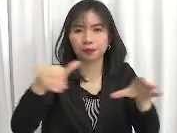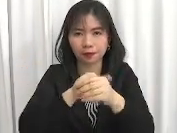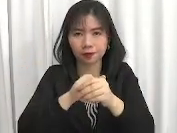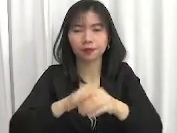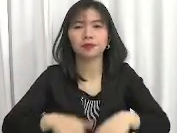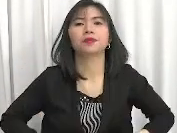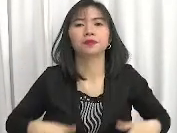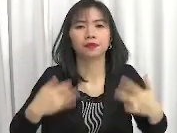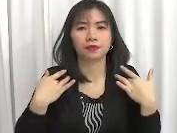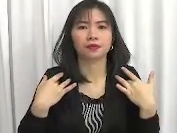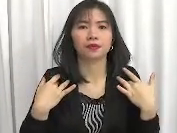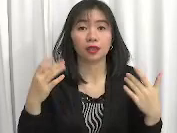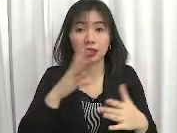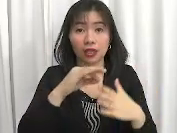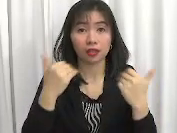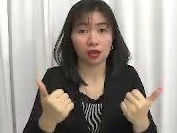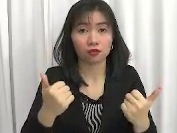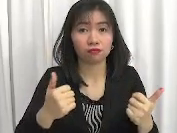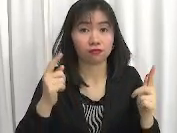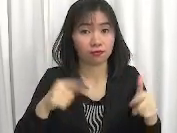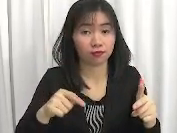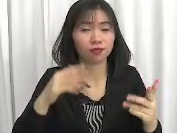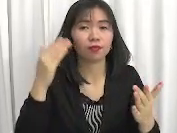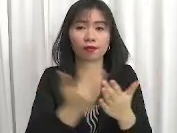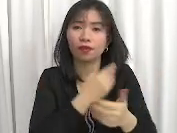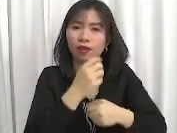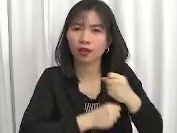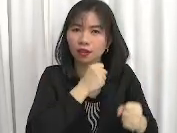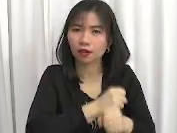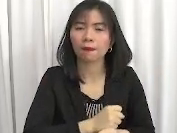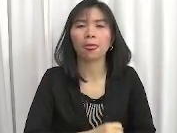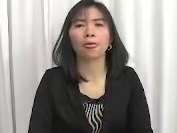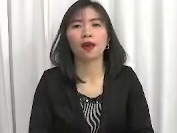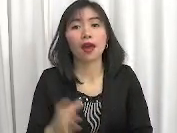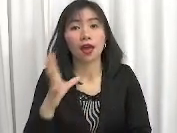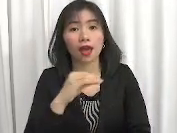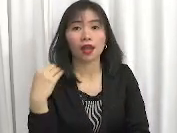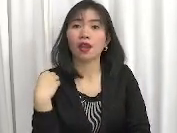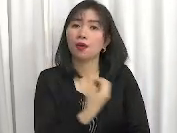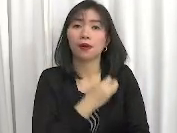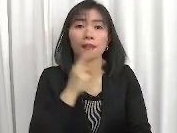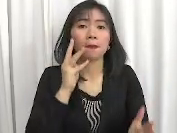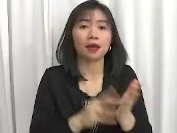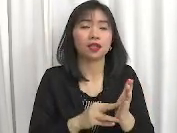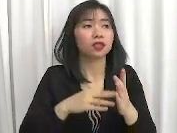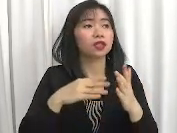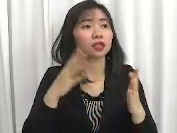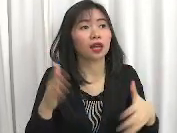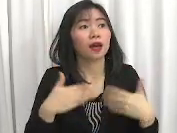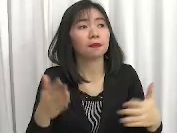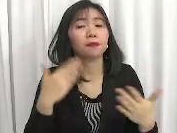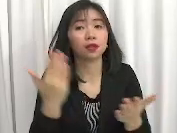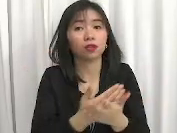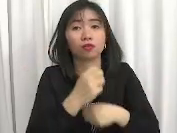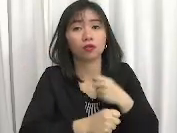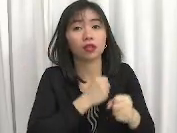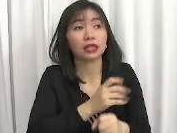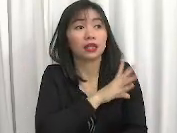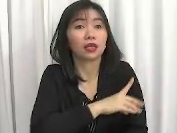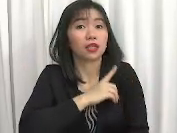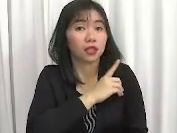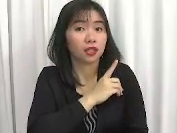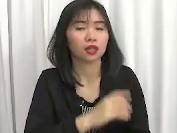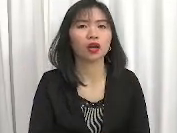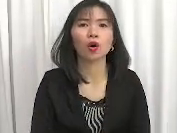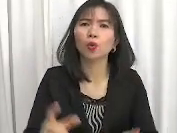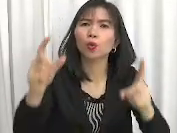ito New Year's na, at ang ating topic ay... Happy New Year's, dear. Alam niyo ba yung the word na dear